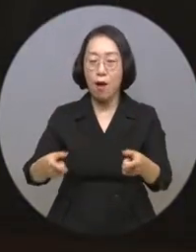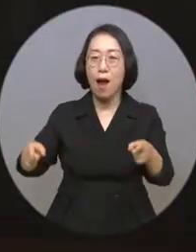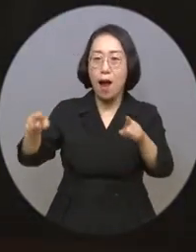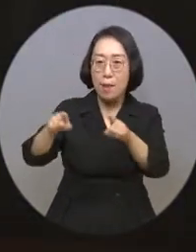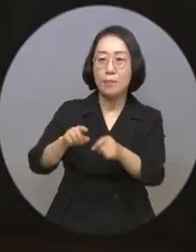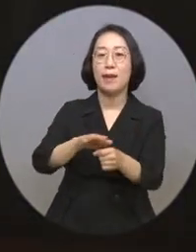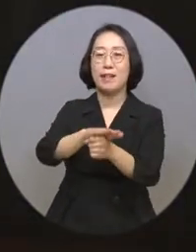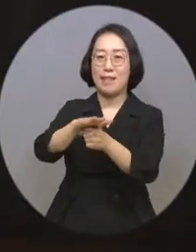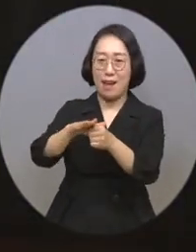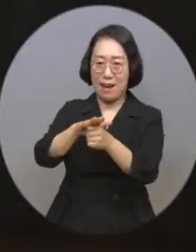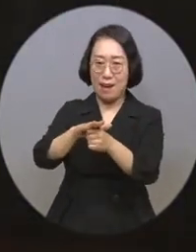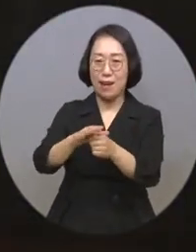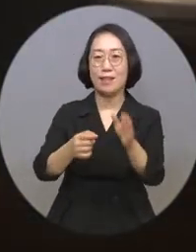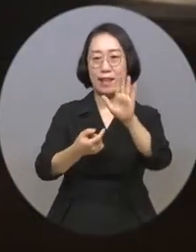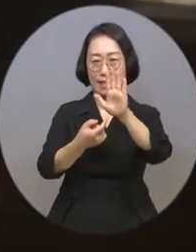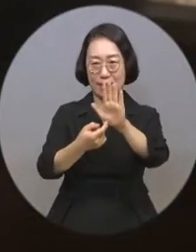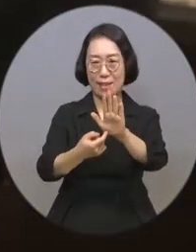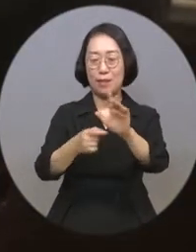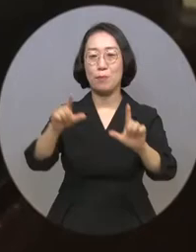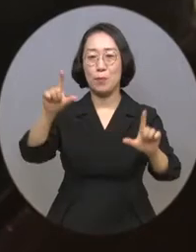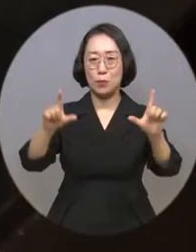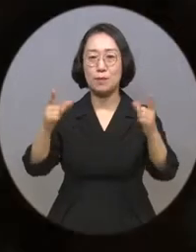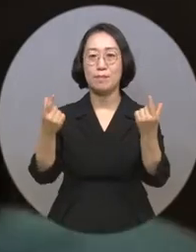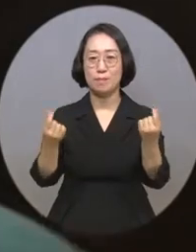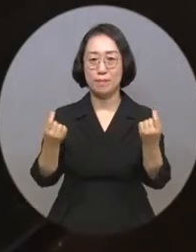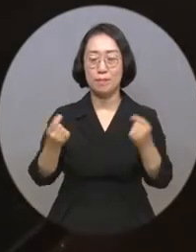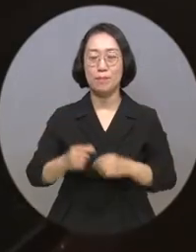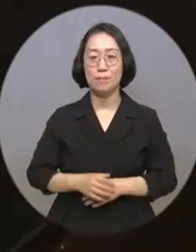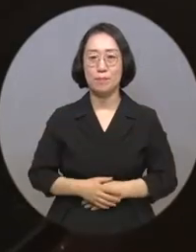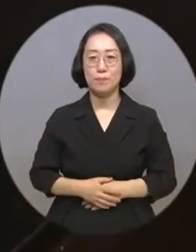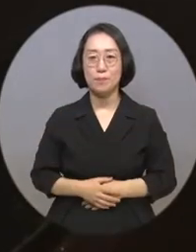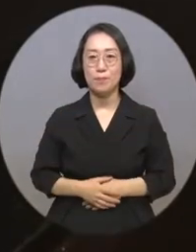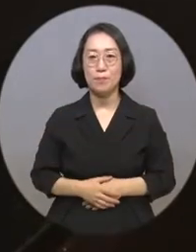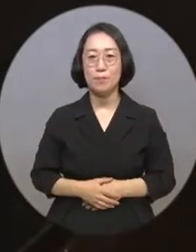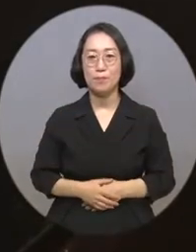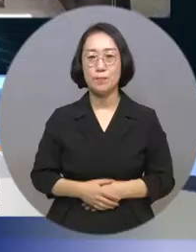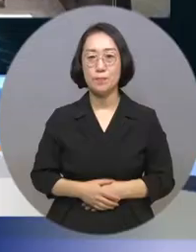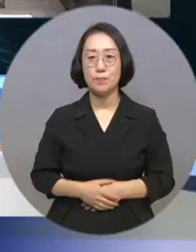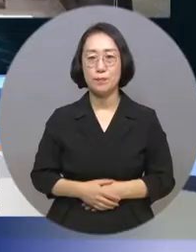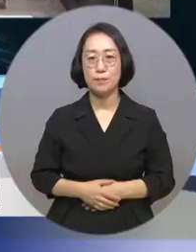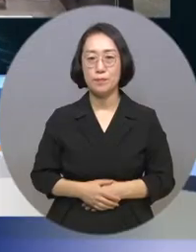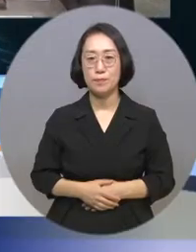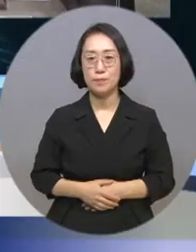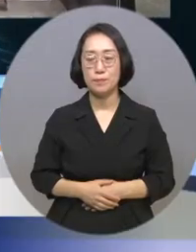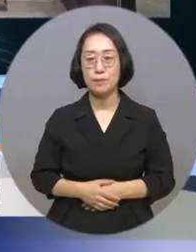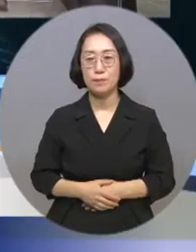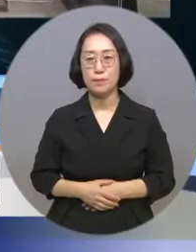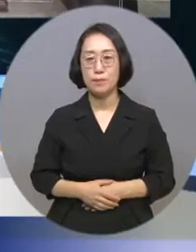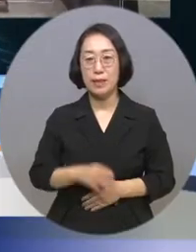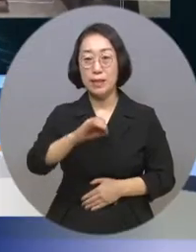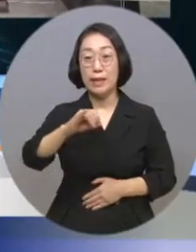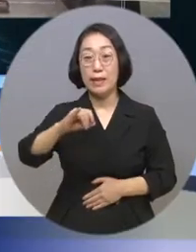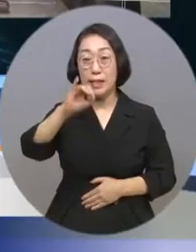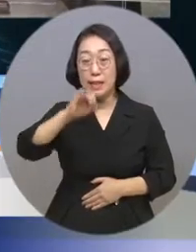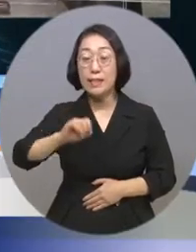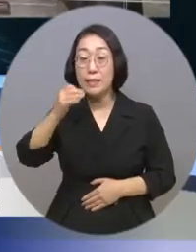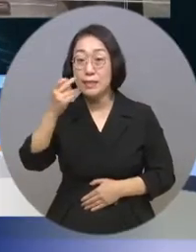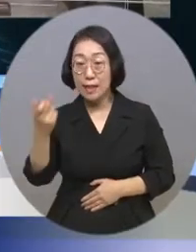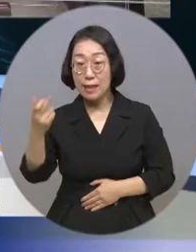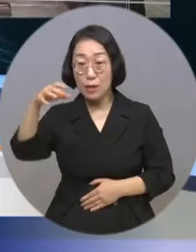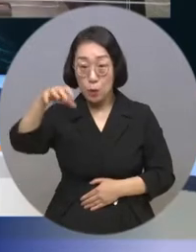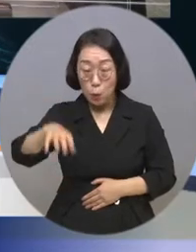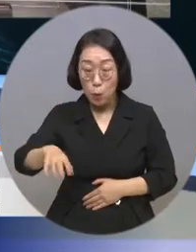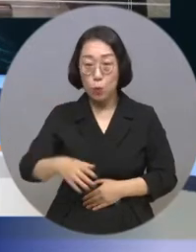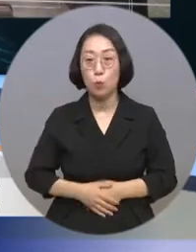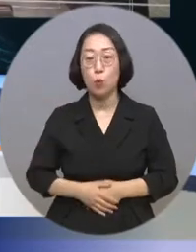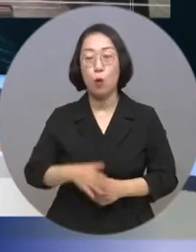이웃사랑 실천이었습니다. 복지TV 경기방송 정선입니다. 전북 익산시와 어린이 전문